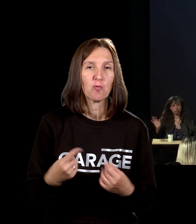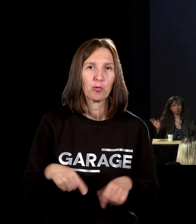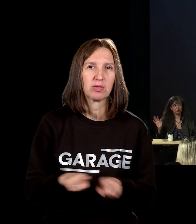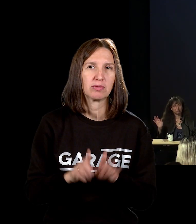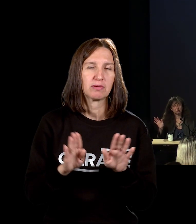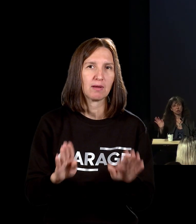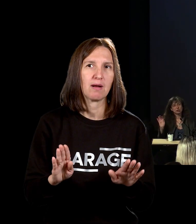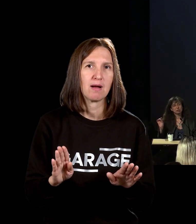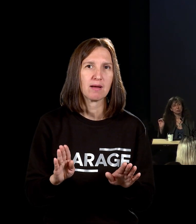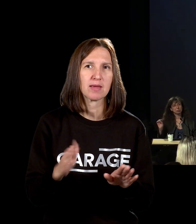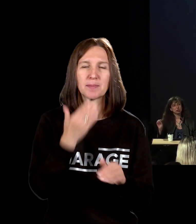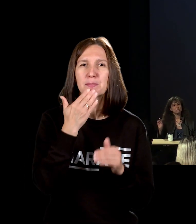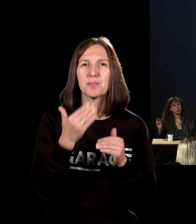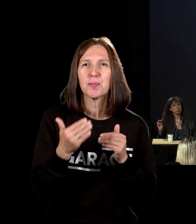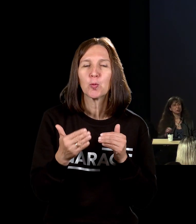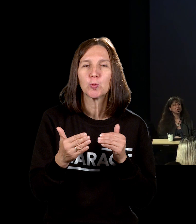вот